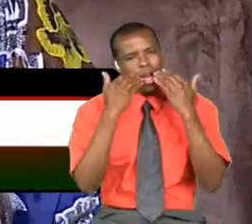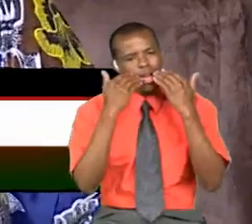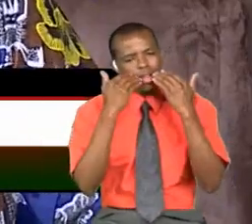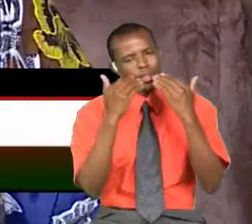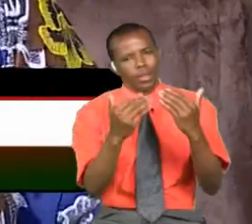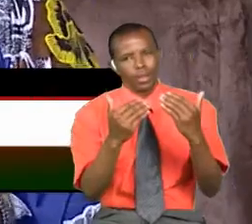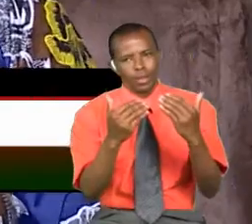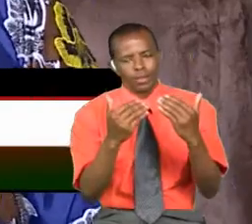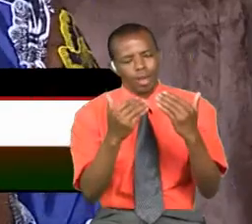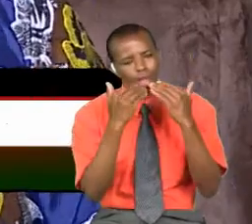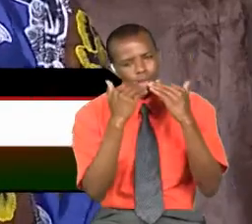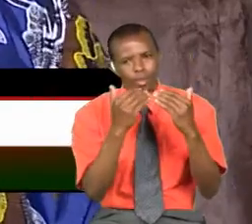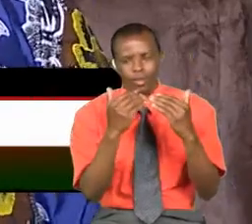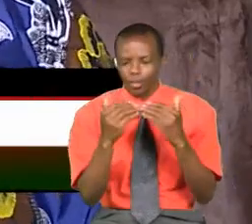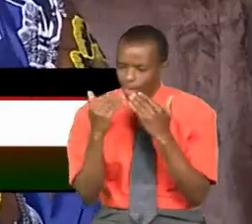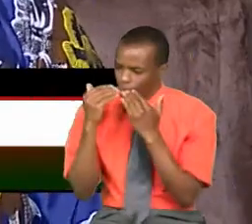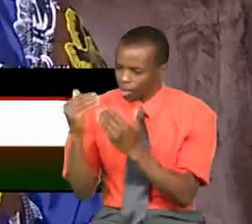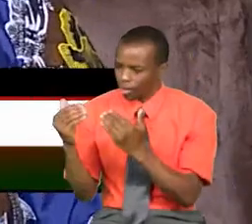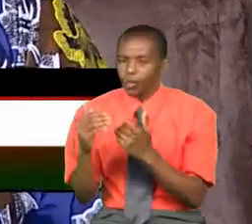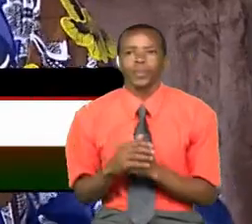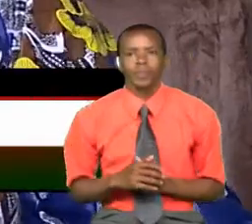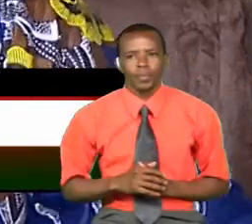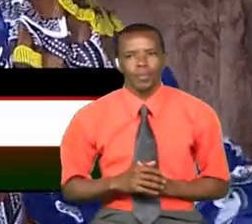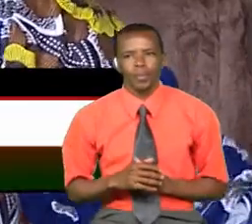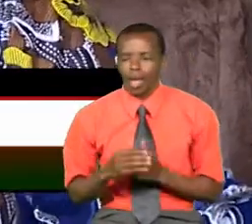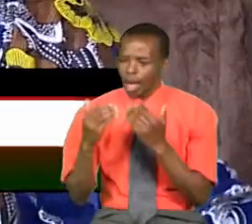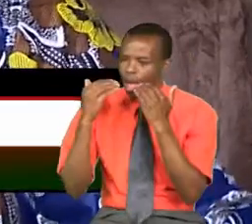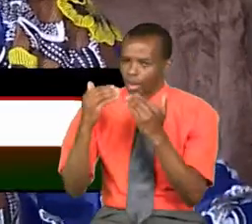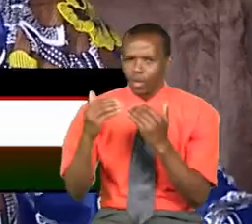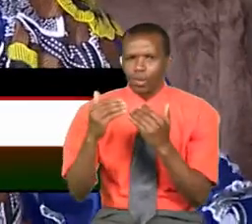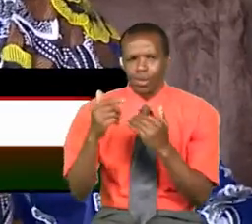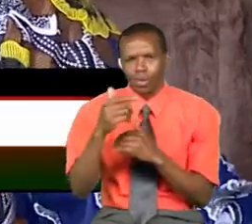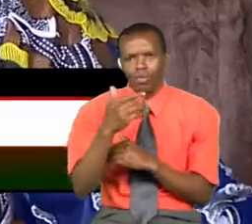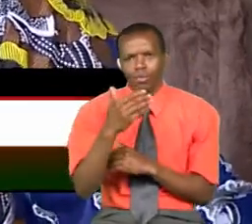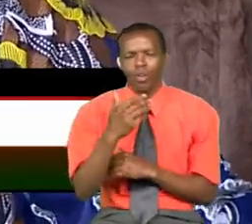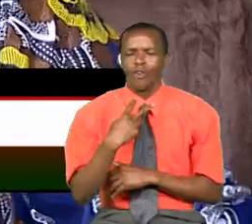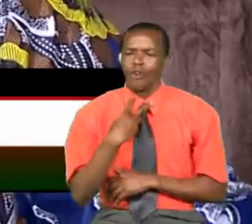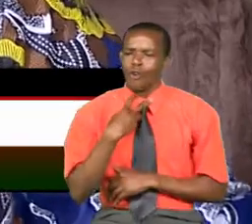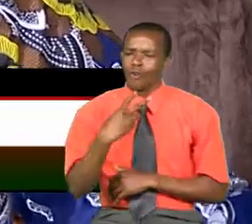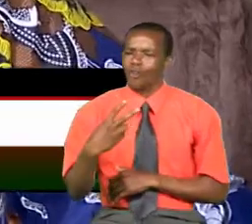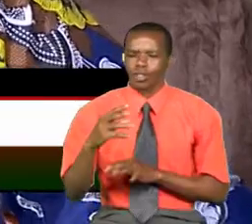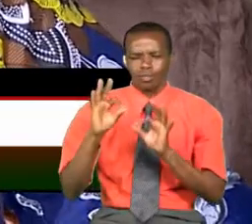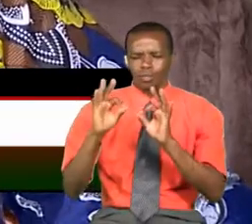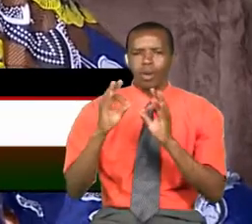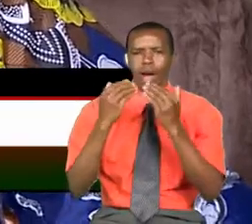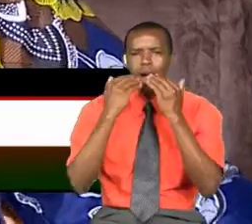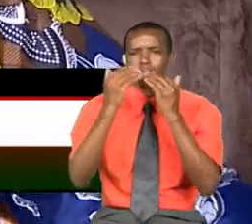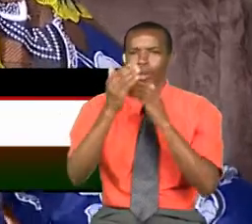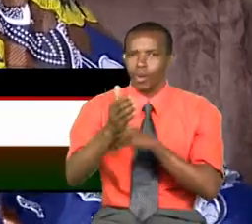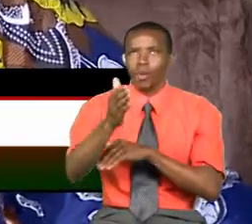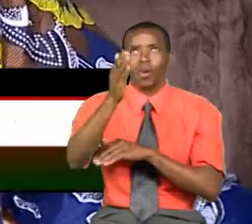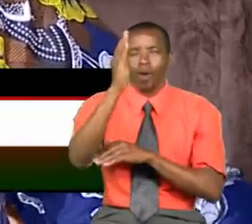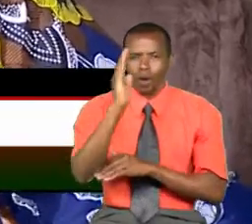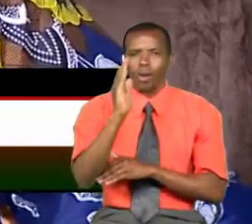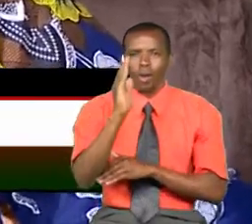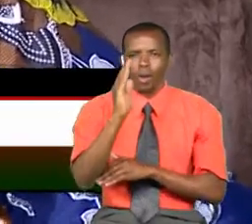Asante sana. Nashukuru. Asante sana. Nashukuru sana. Bado na sauti kweli? Sauti iko, nashukuru Mwenyezi Mungu. Sauti